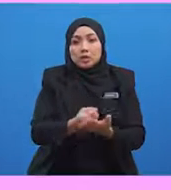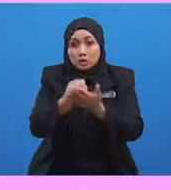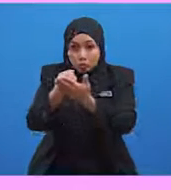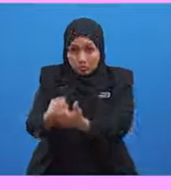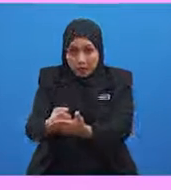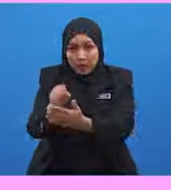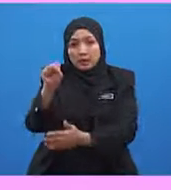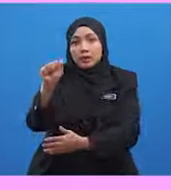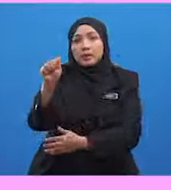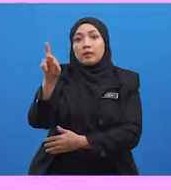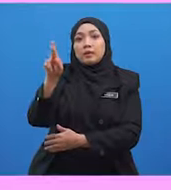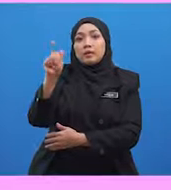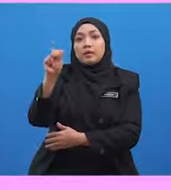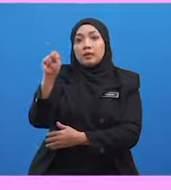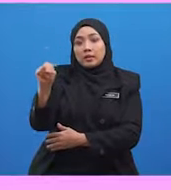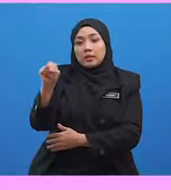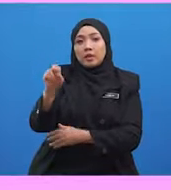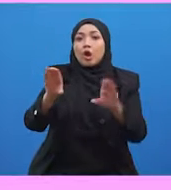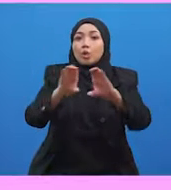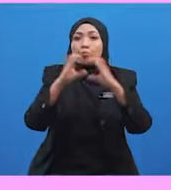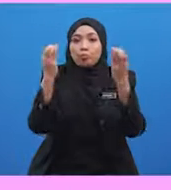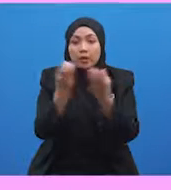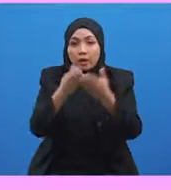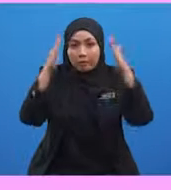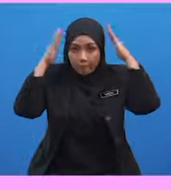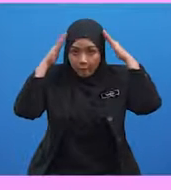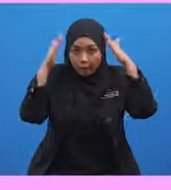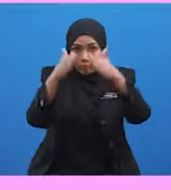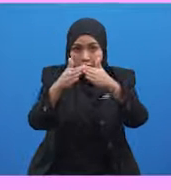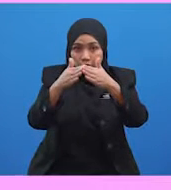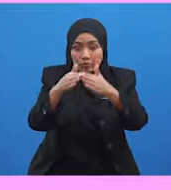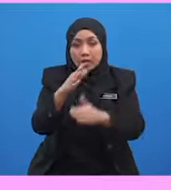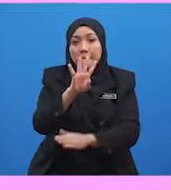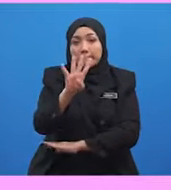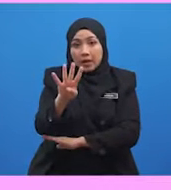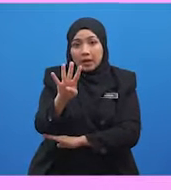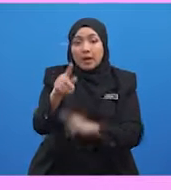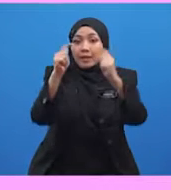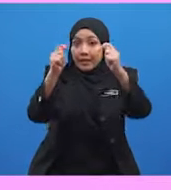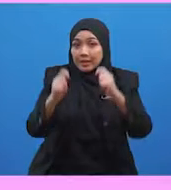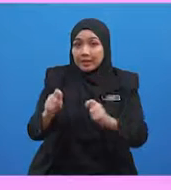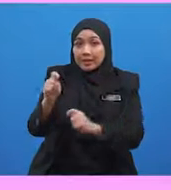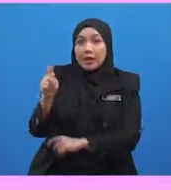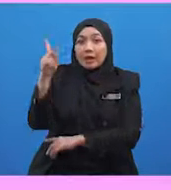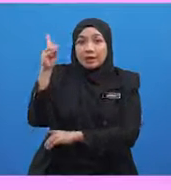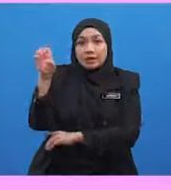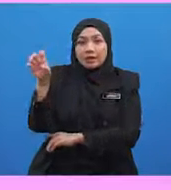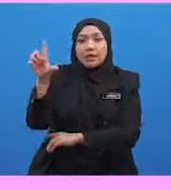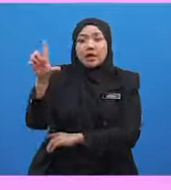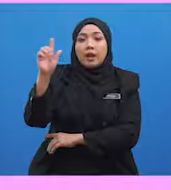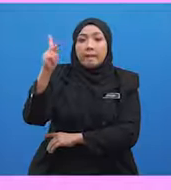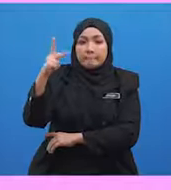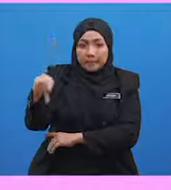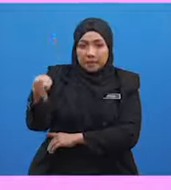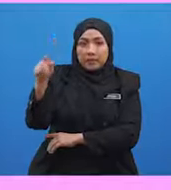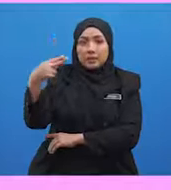fokus. Keempat, teknik Delphi. Dan yang kelima ialah teknik kumpulan nominal.